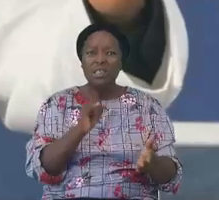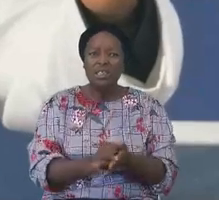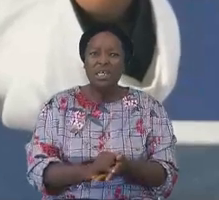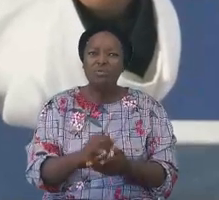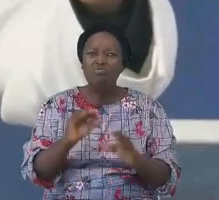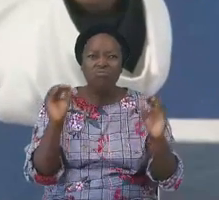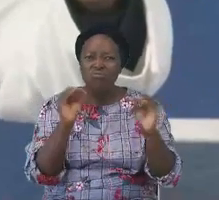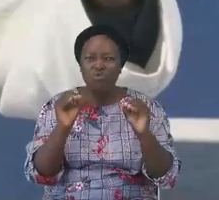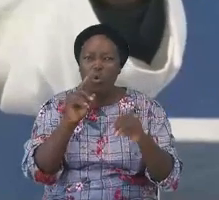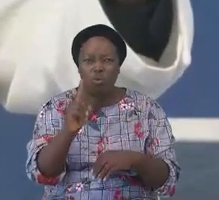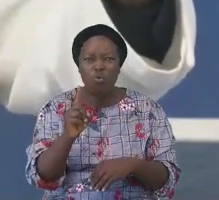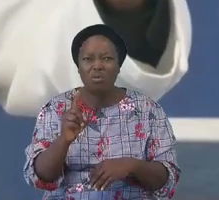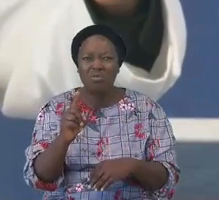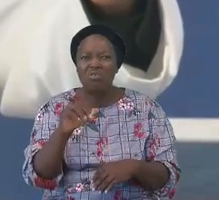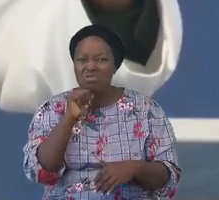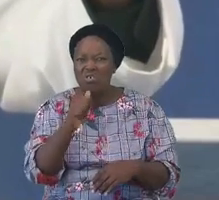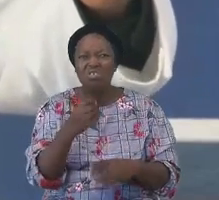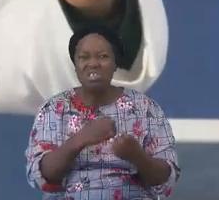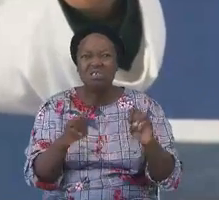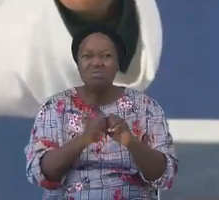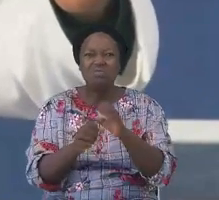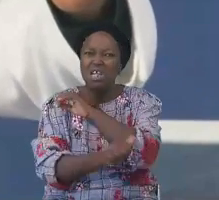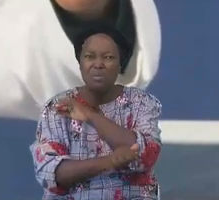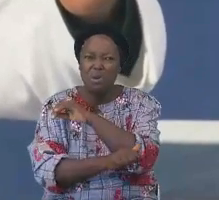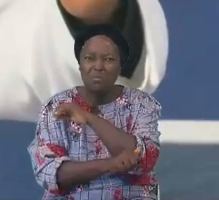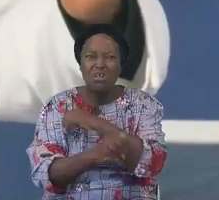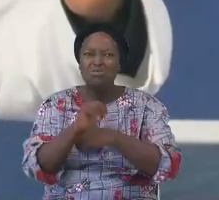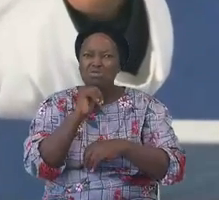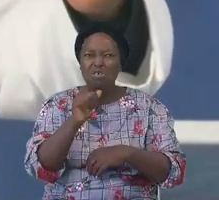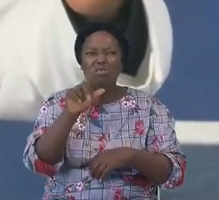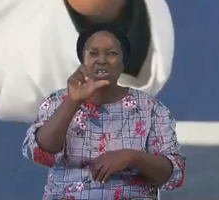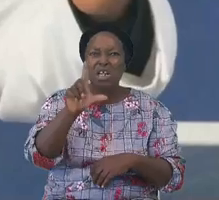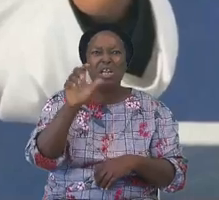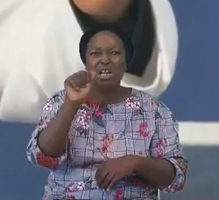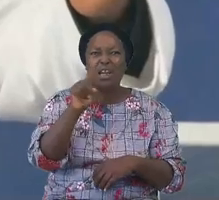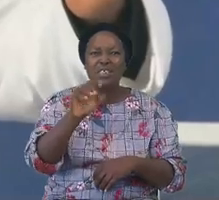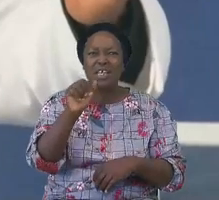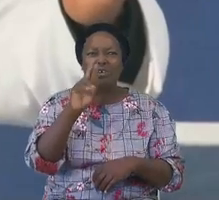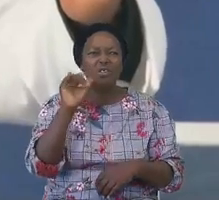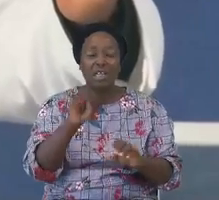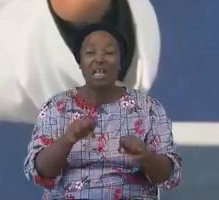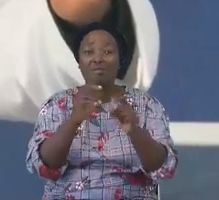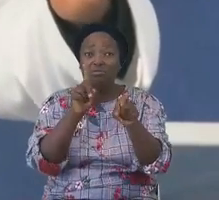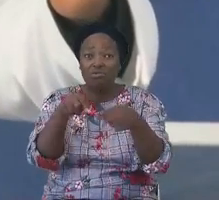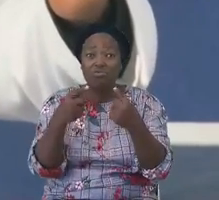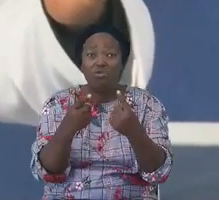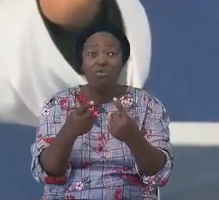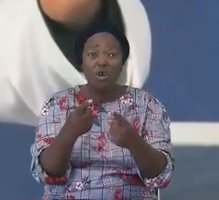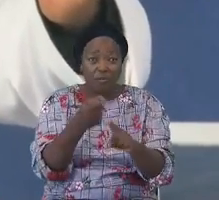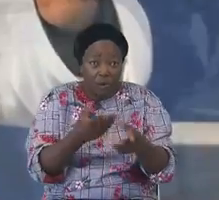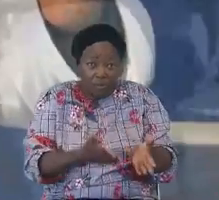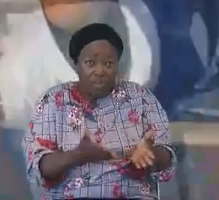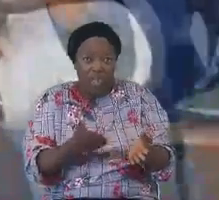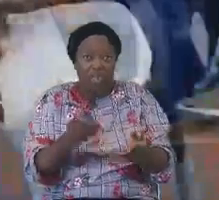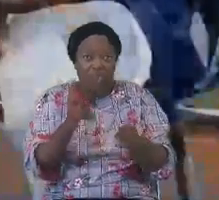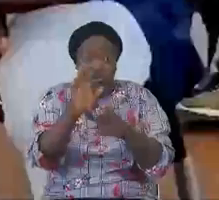un vide entre vous et moi, un abîme. Même Abraham, personne,